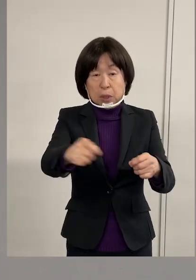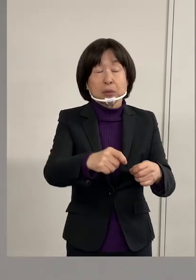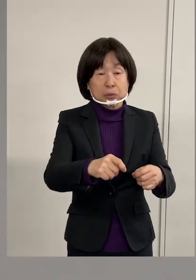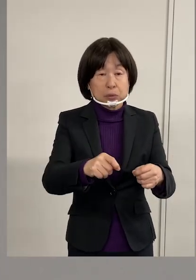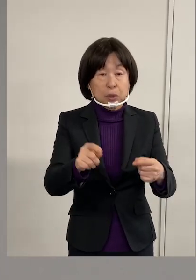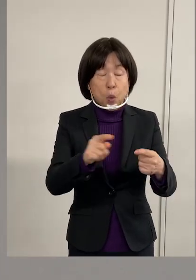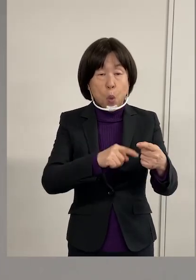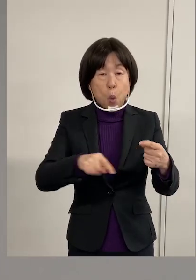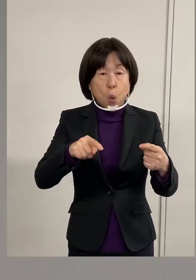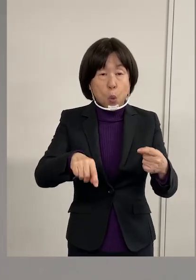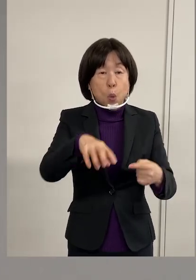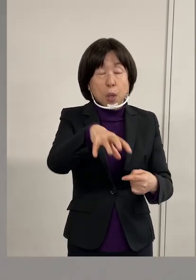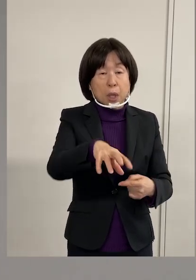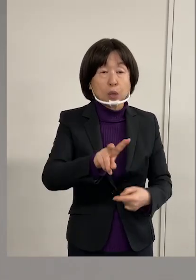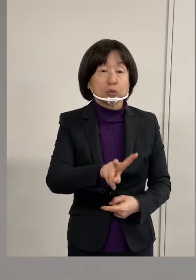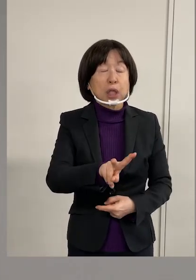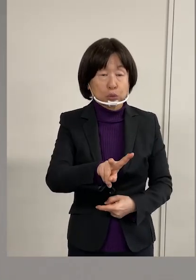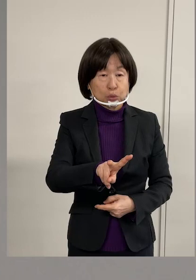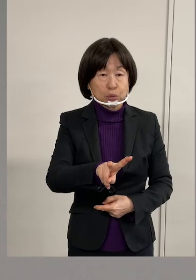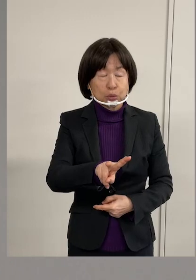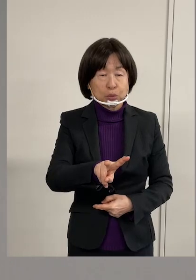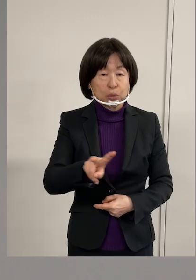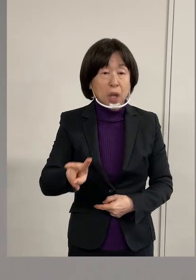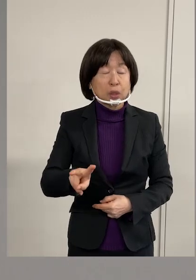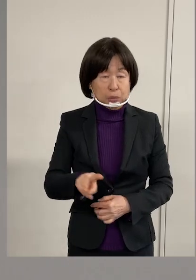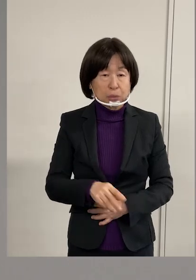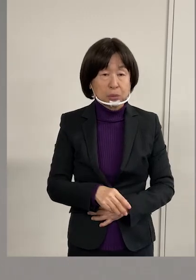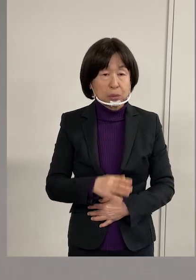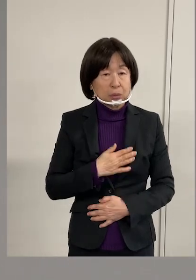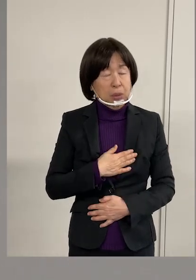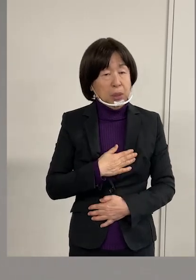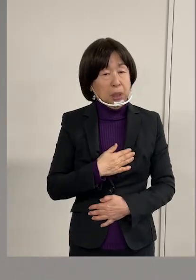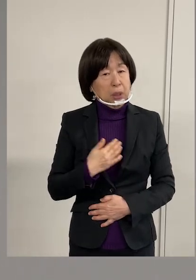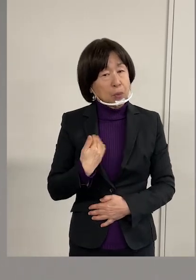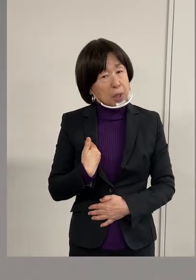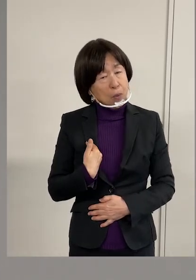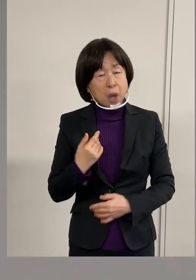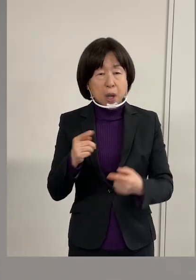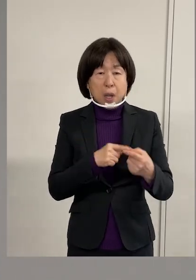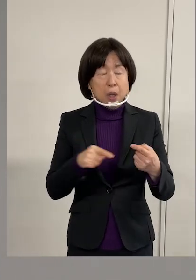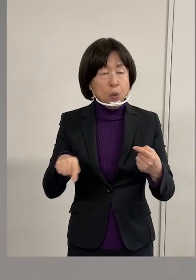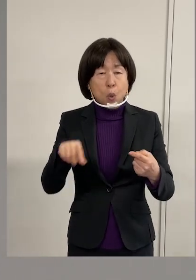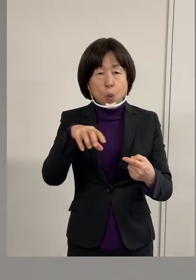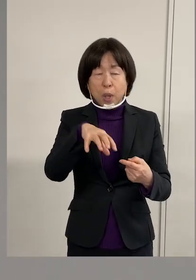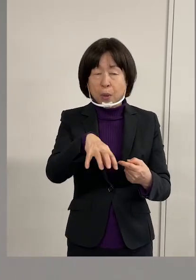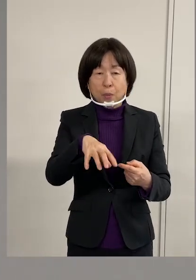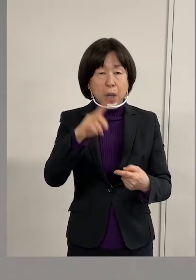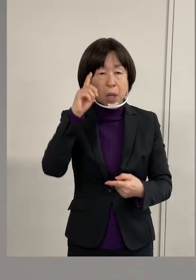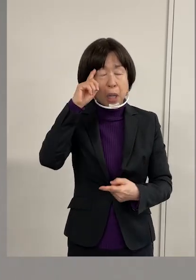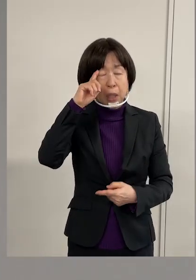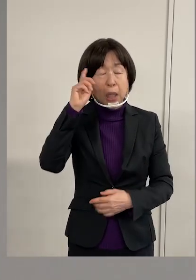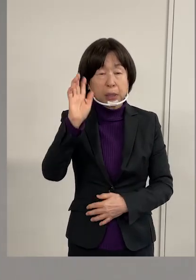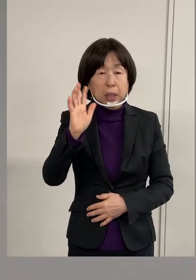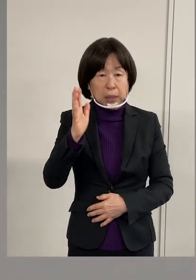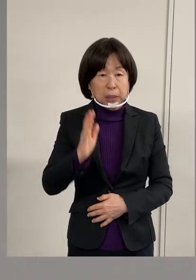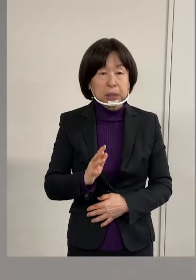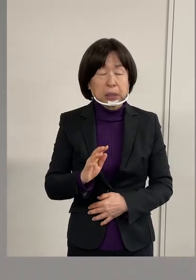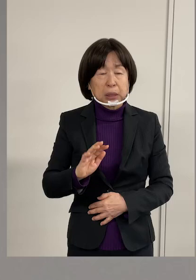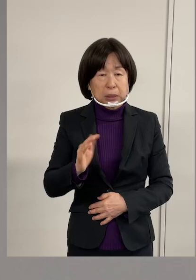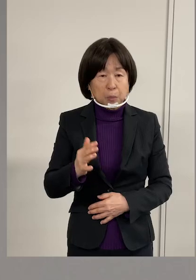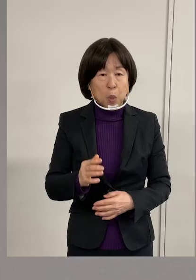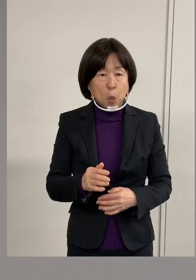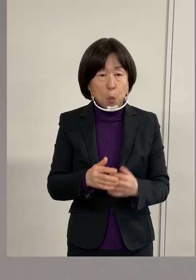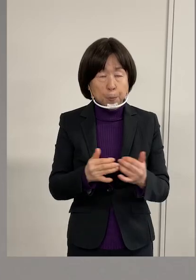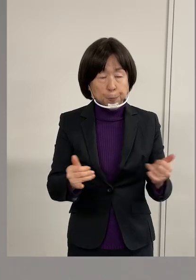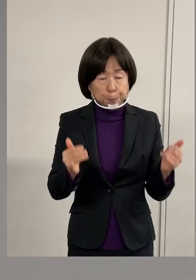もうオープンするので、我々は公園にすることは考えていないということです。ただ民間だけでの